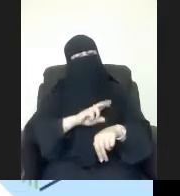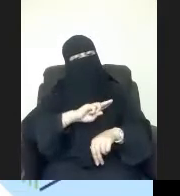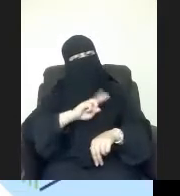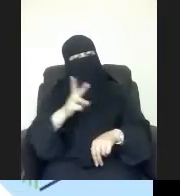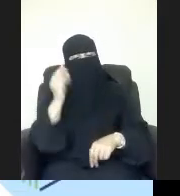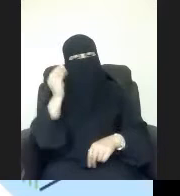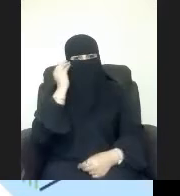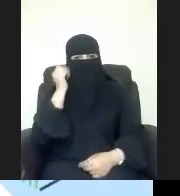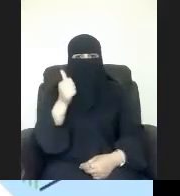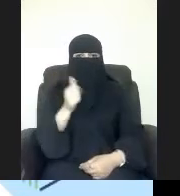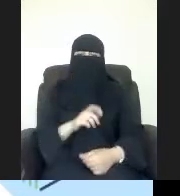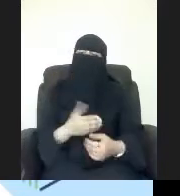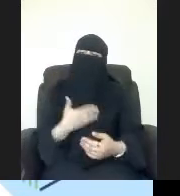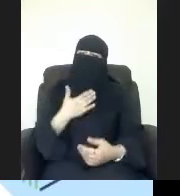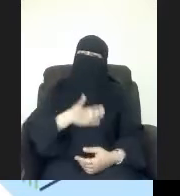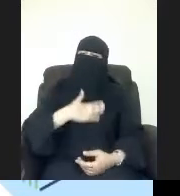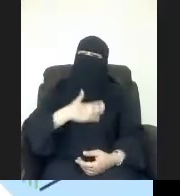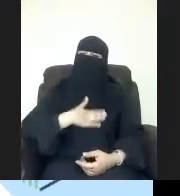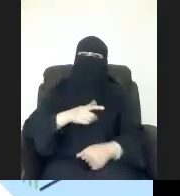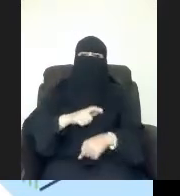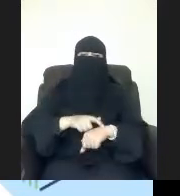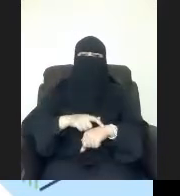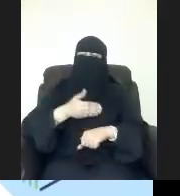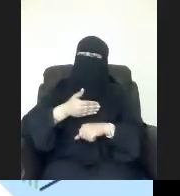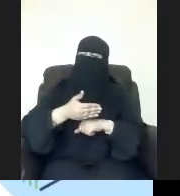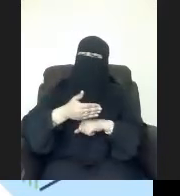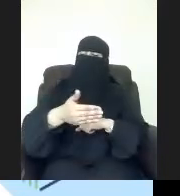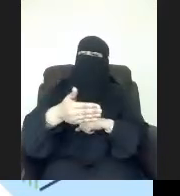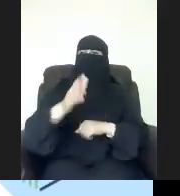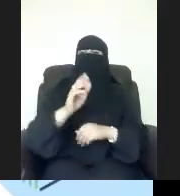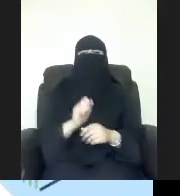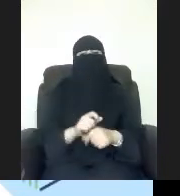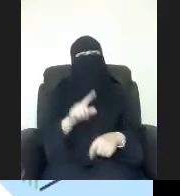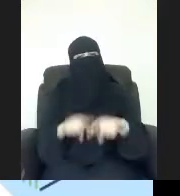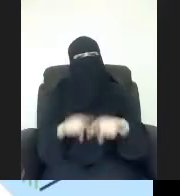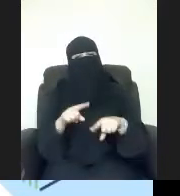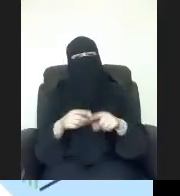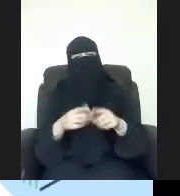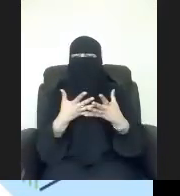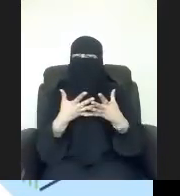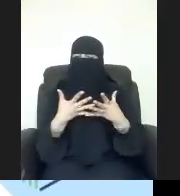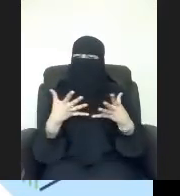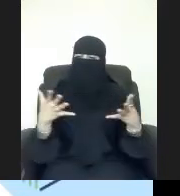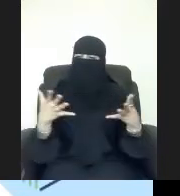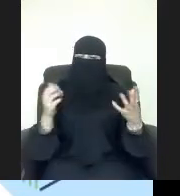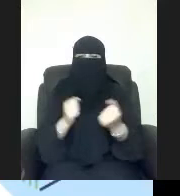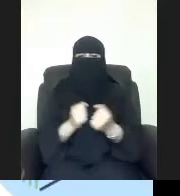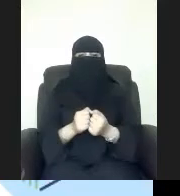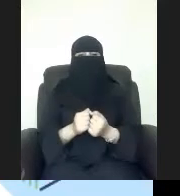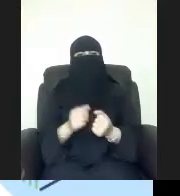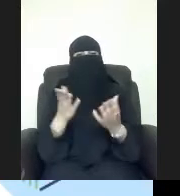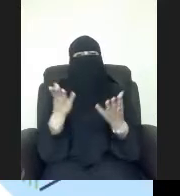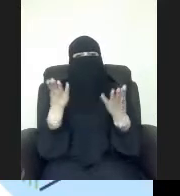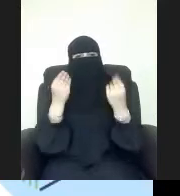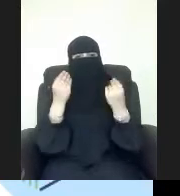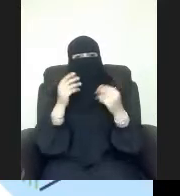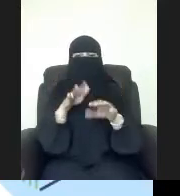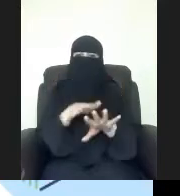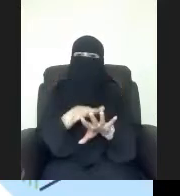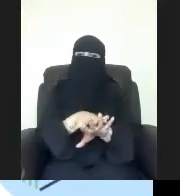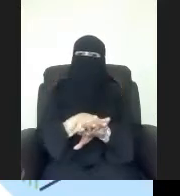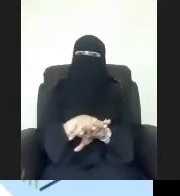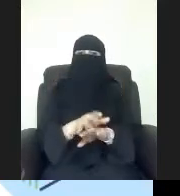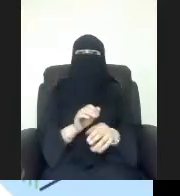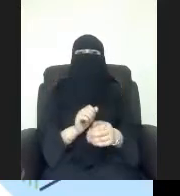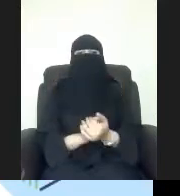هناك بعض المعيقات التي تعيق تطبيق التعلم المدمج، وهي عكس النقاط التي طلبناها: إثقال